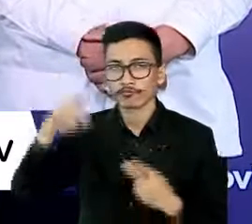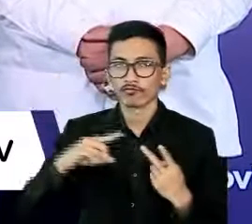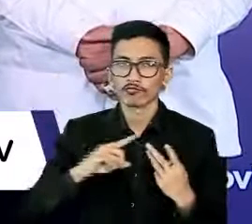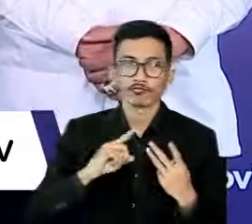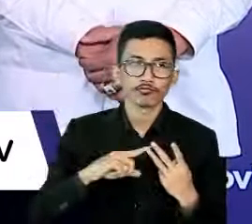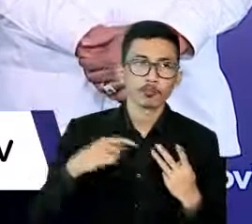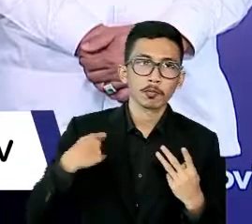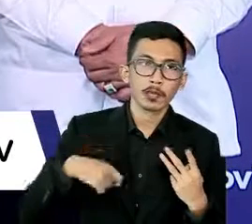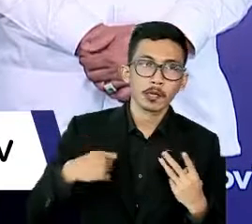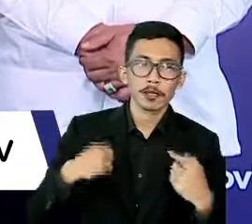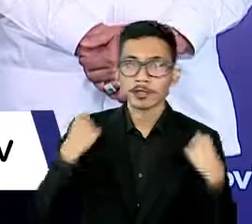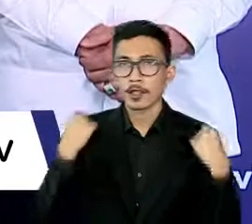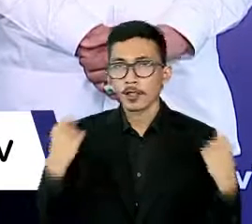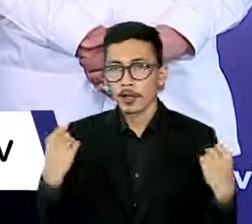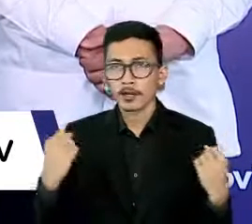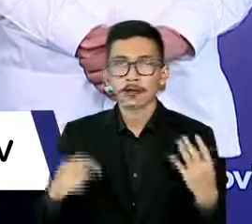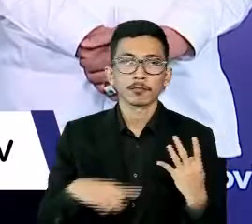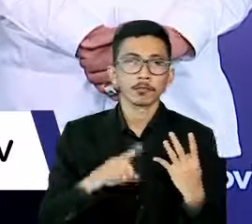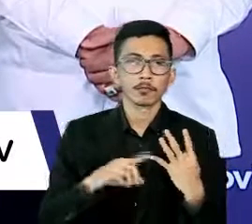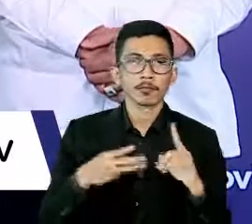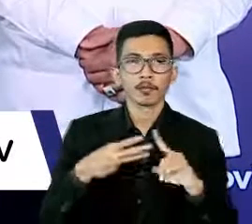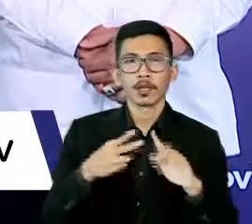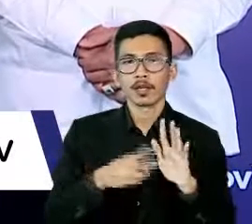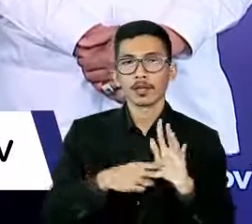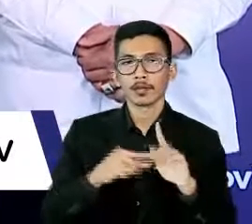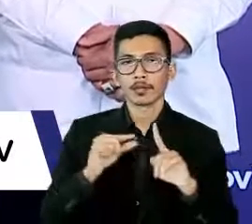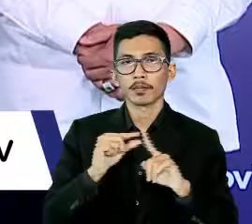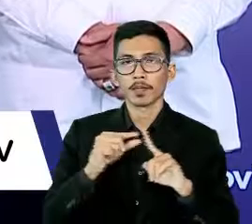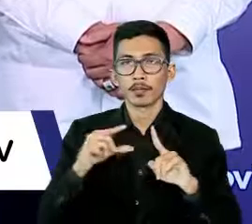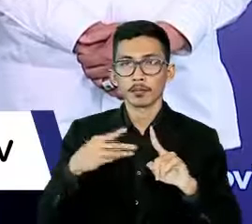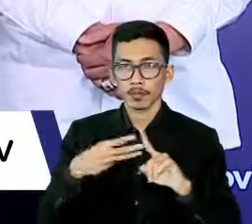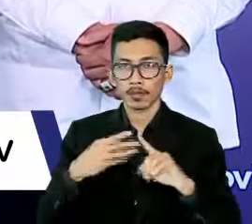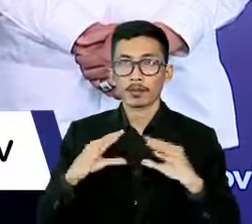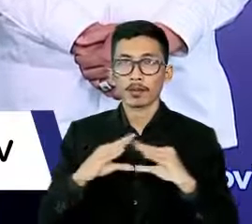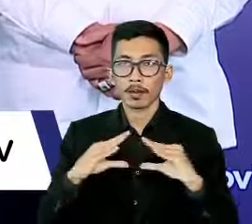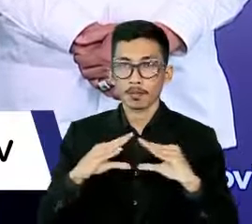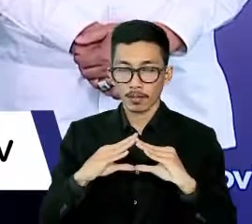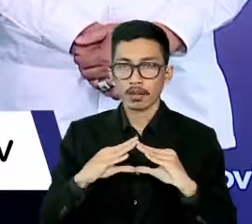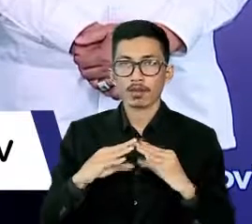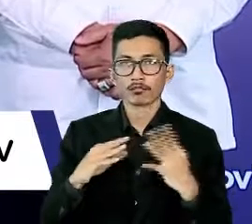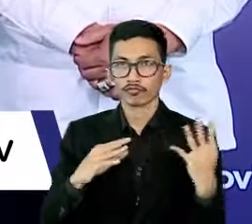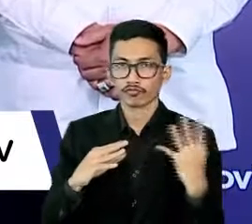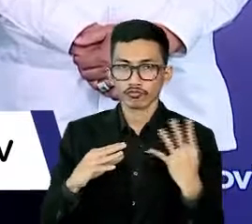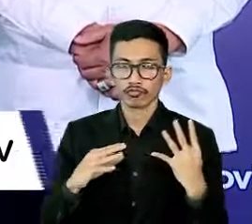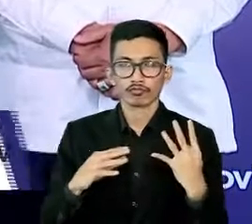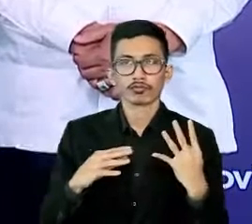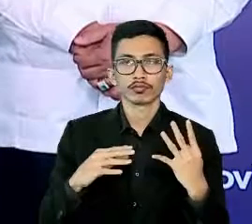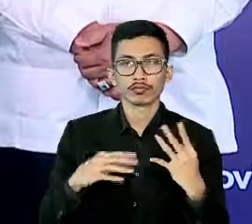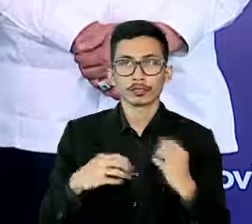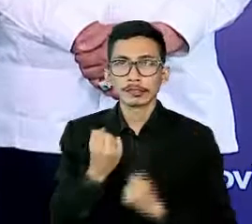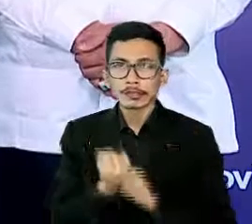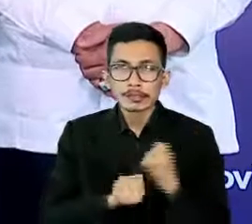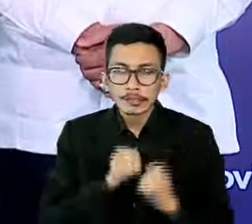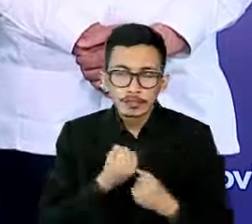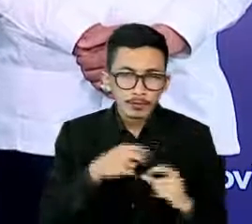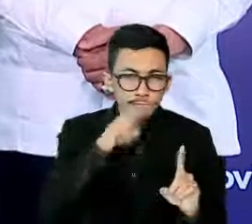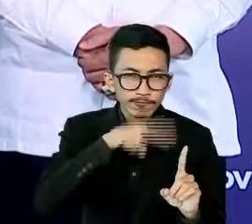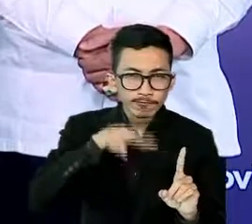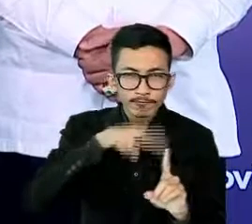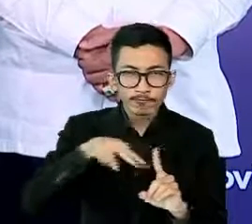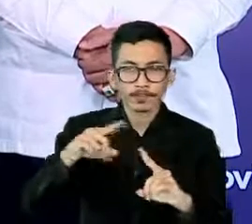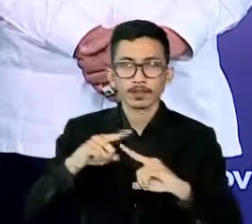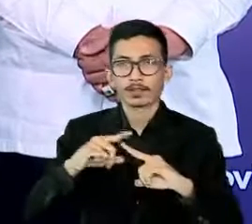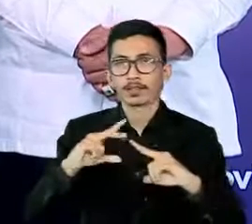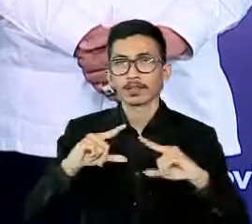Kementerian Kesehatan dan BNPB adalah melaksanakan racing racing